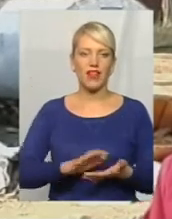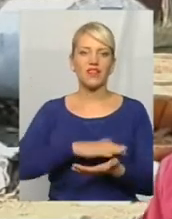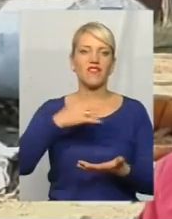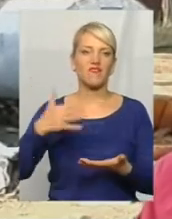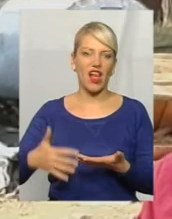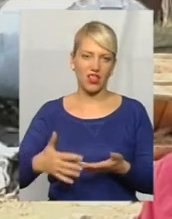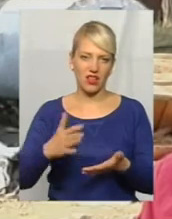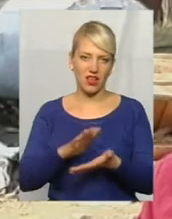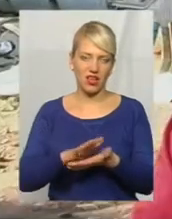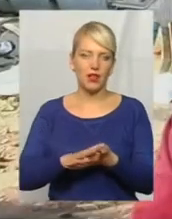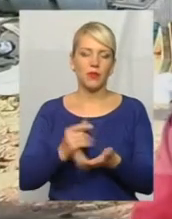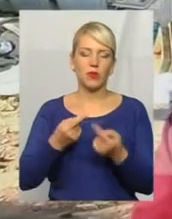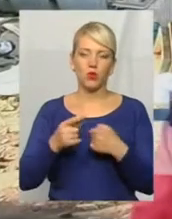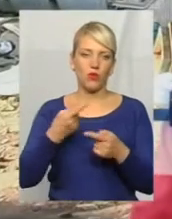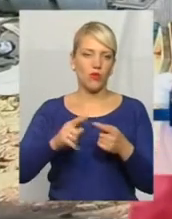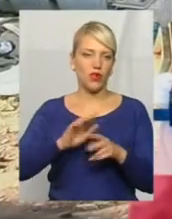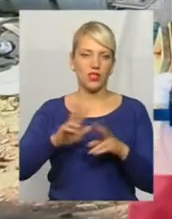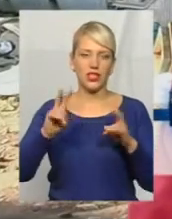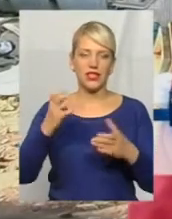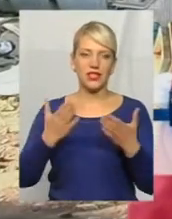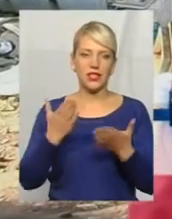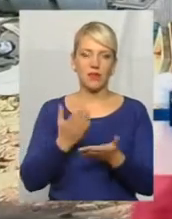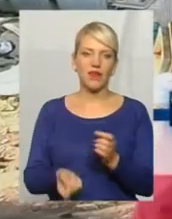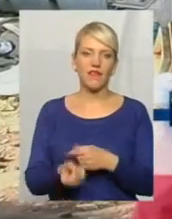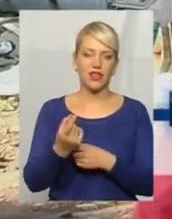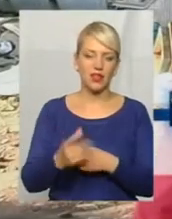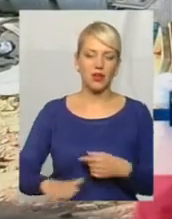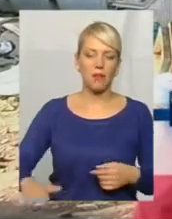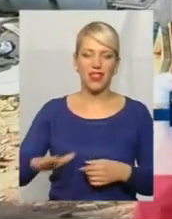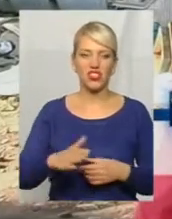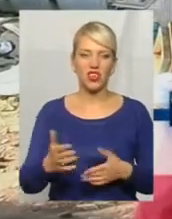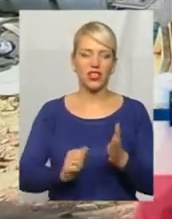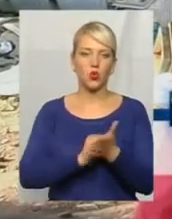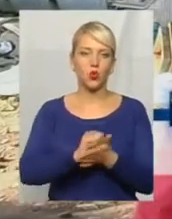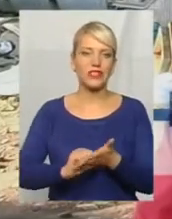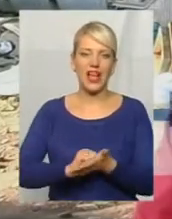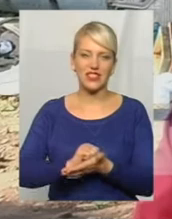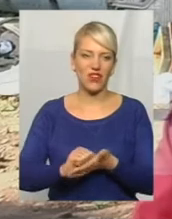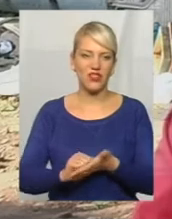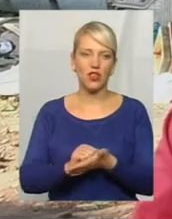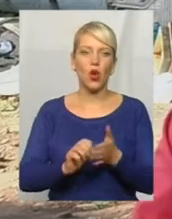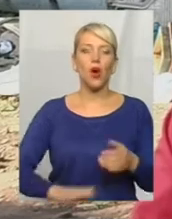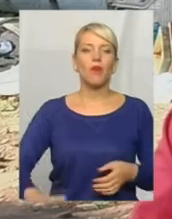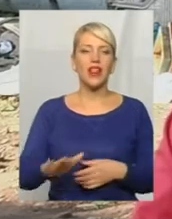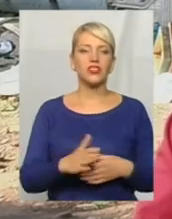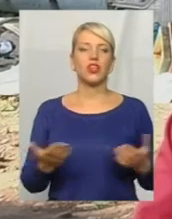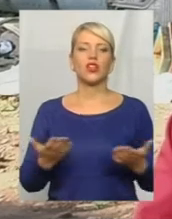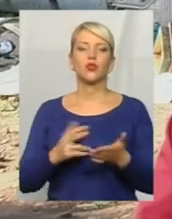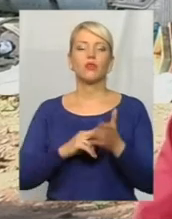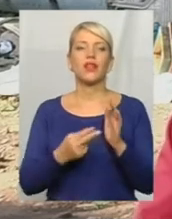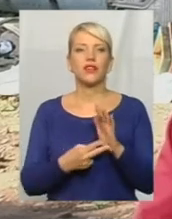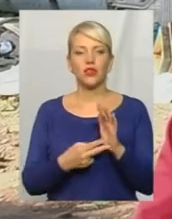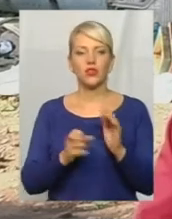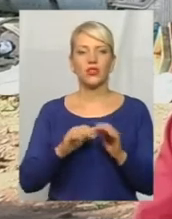сожалению, по-другому це не назовеш. І якщо вже з'явилася площадка, яку заасфальтували, площадка, яка планується